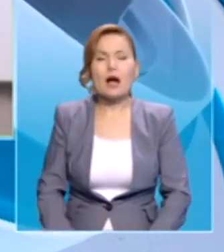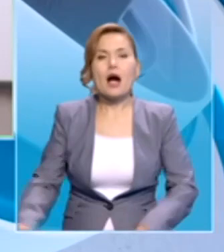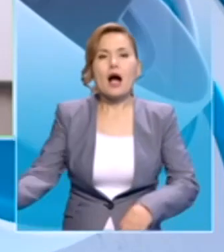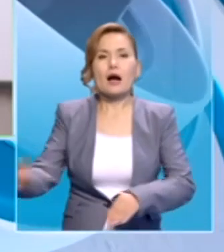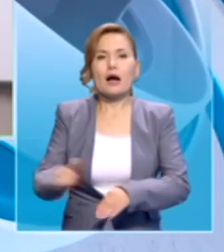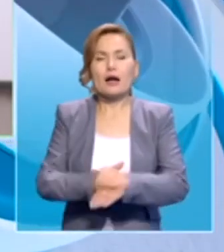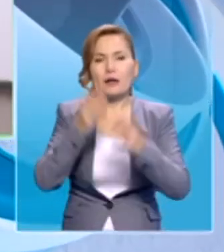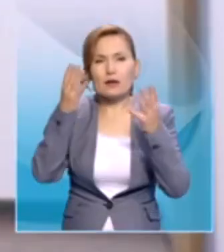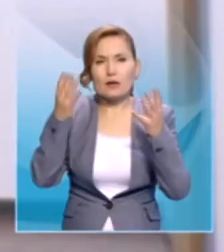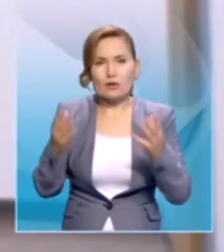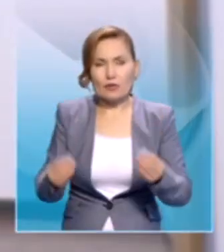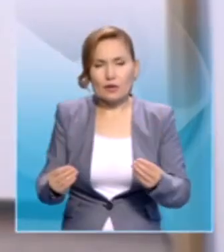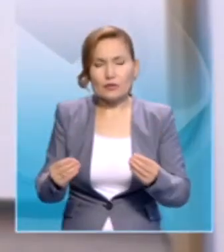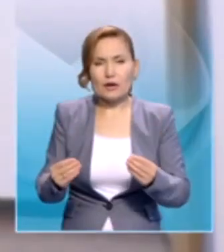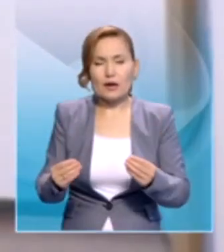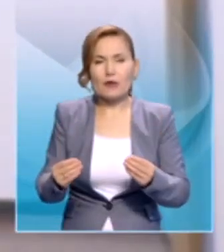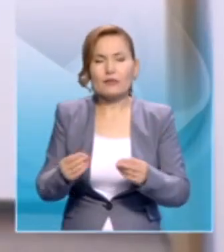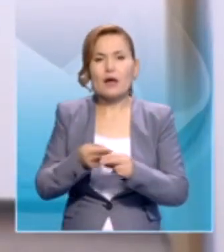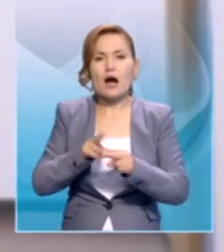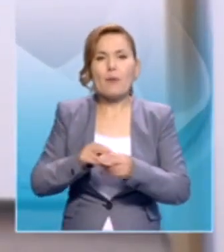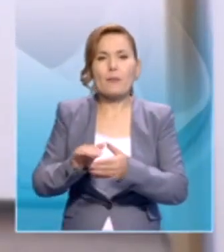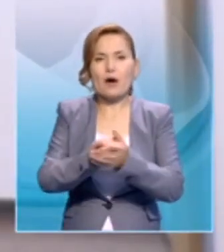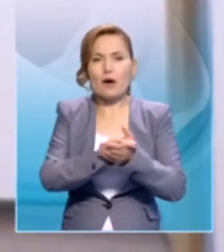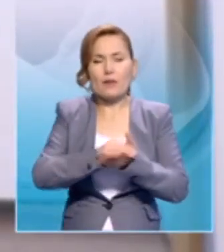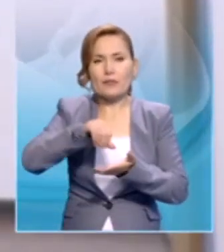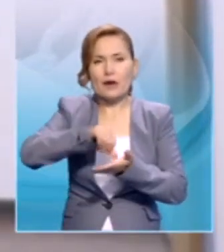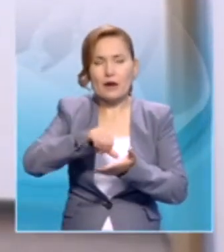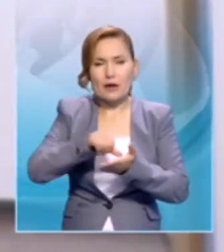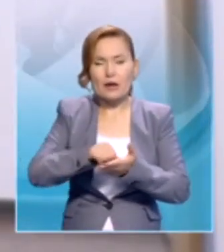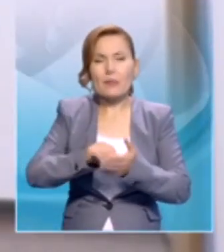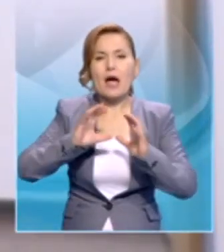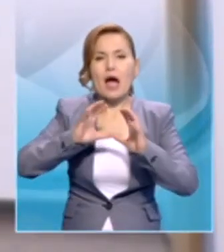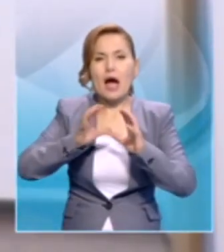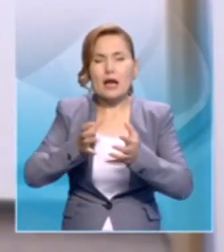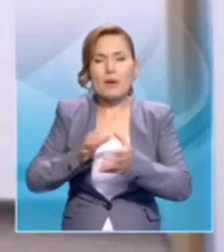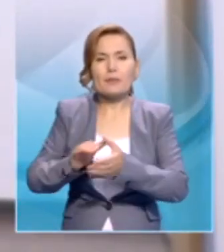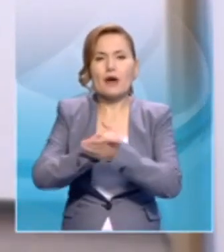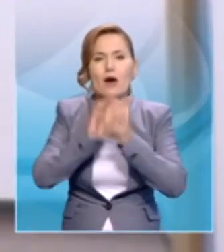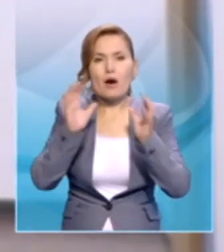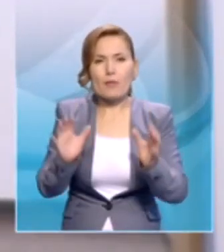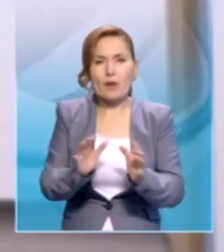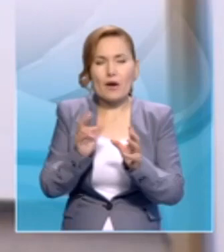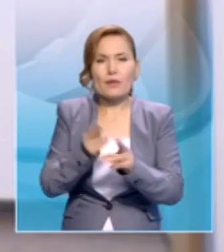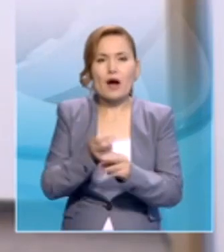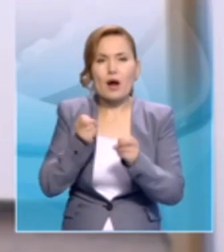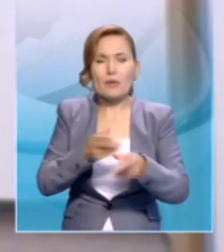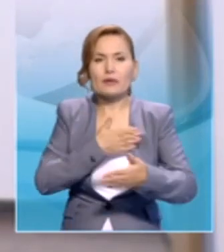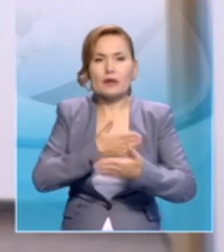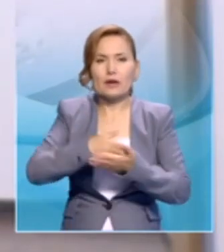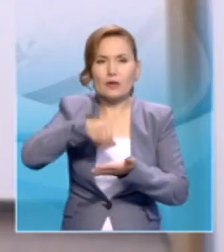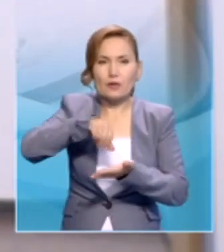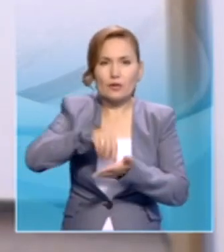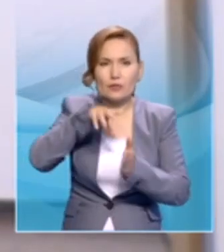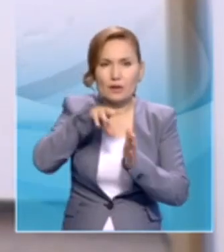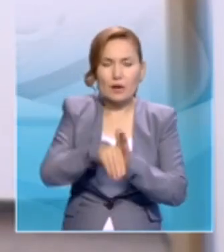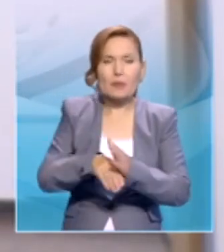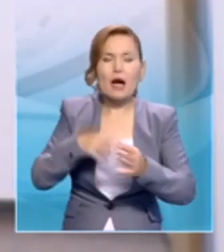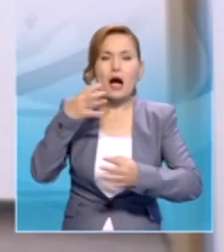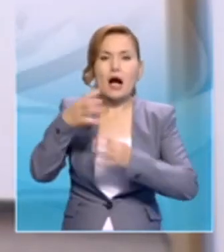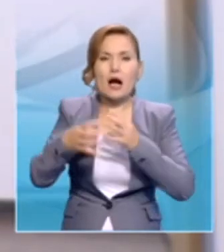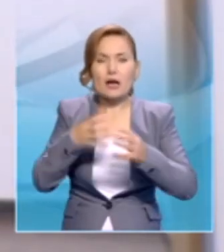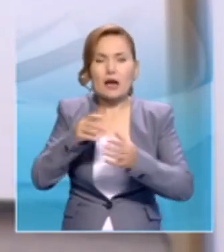Қайырлы күн, Нұргүл. Бітімгершілік шараларға қатысу әлемдегі бейбітшілік пен қауіпсіздікті сақтауға үлес қосумен қатар